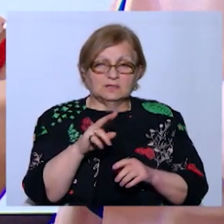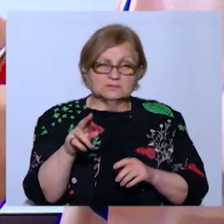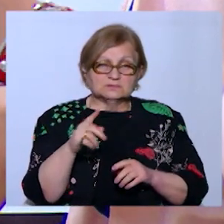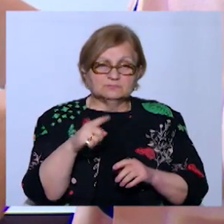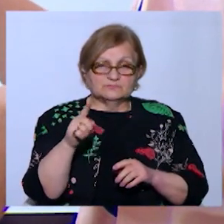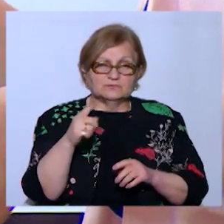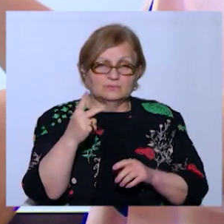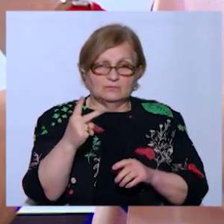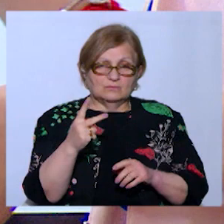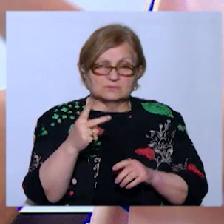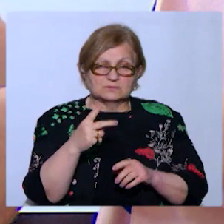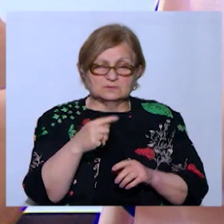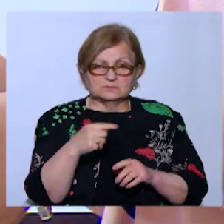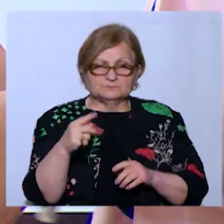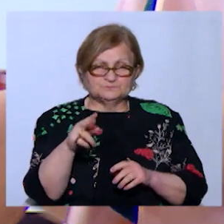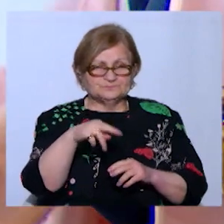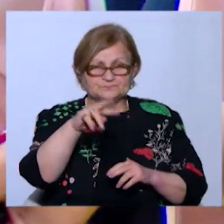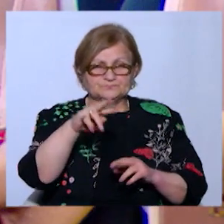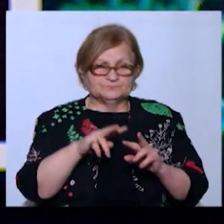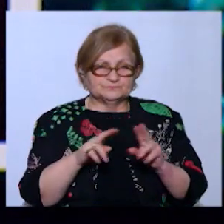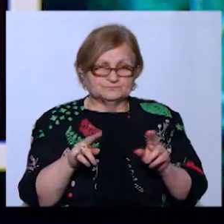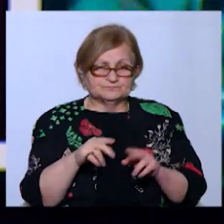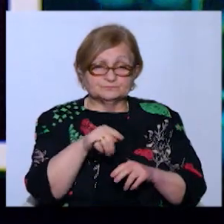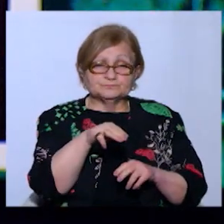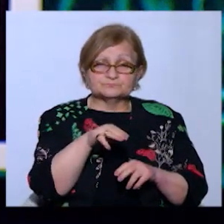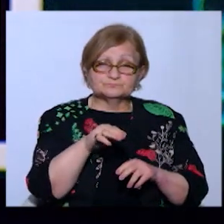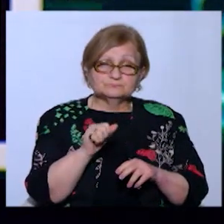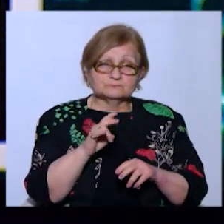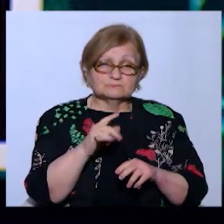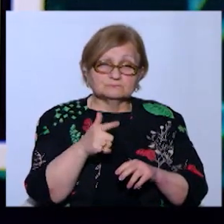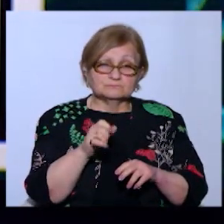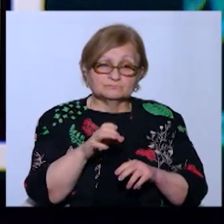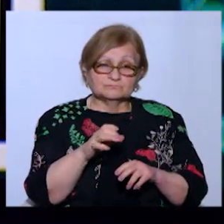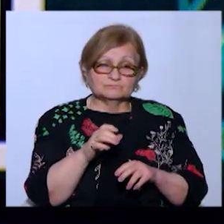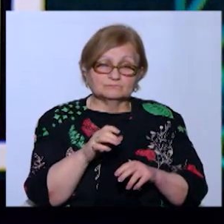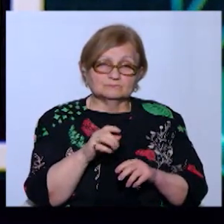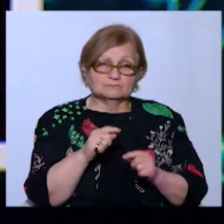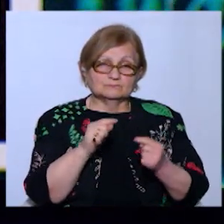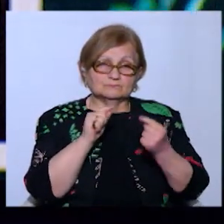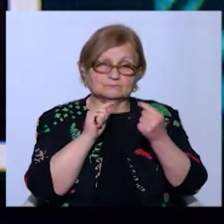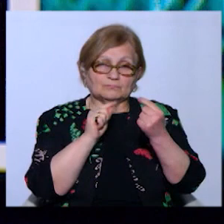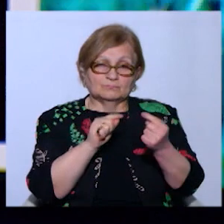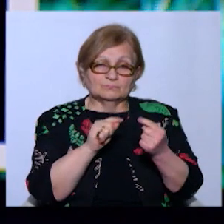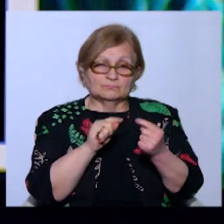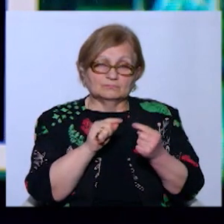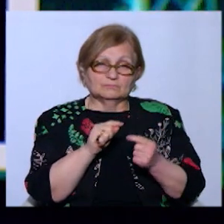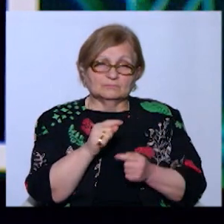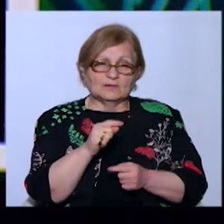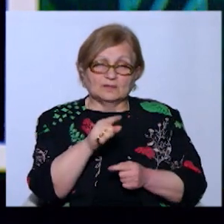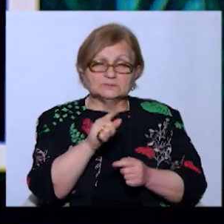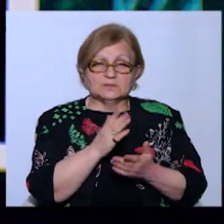ასევე ფესვი 2-2-თან და ტანგენს 45 არის მოპირდაპირე მიმდებარესთან. ანუ